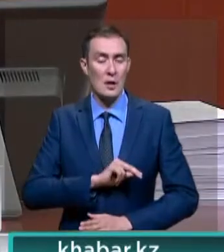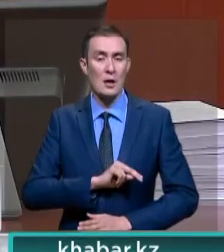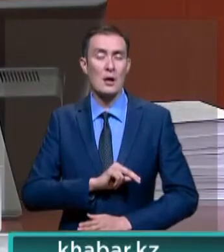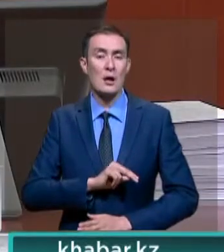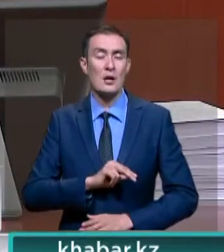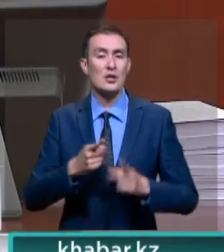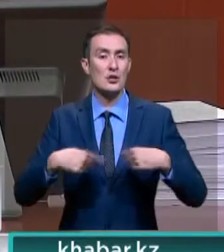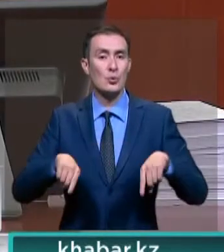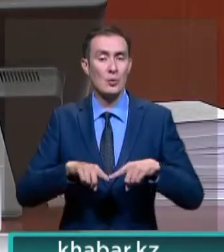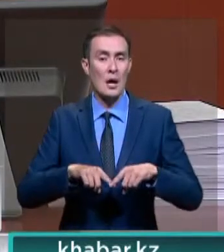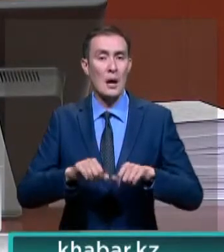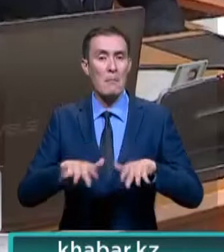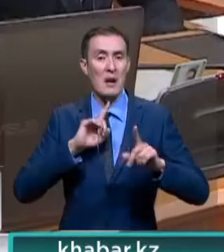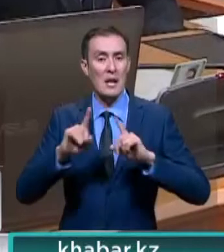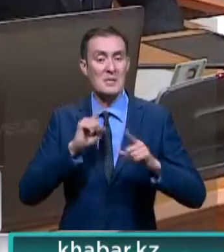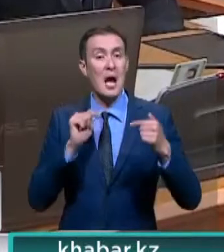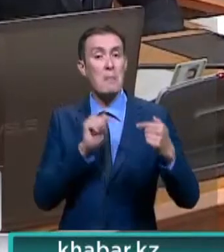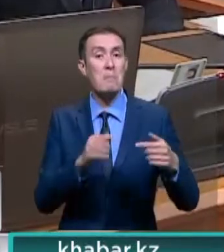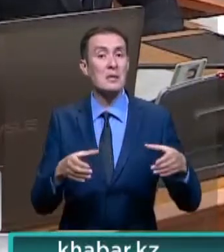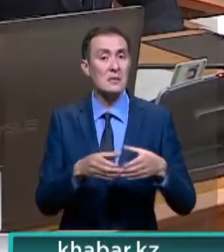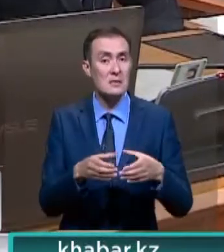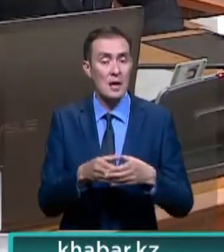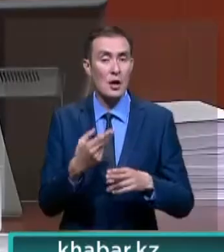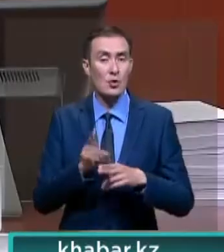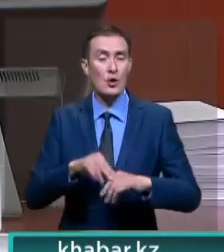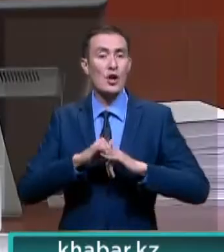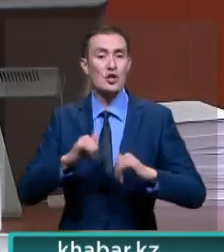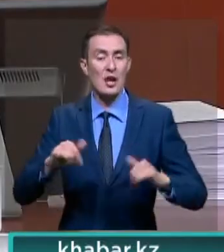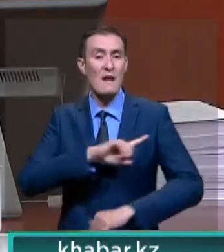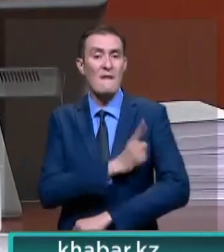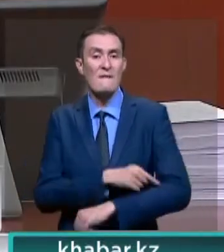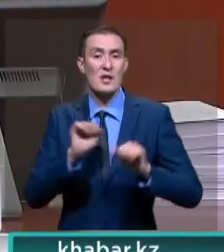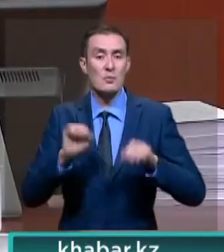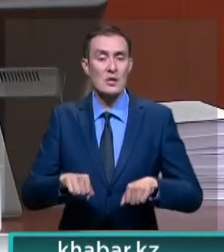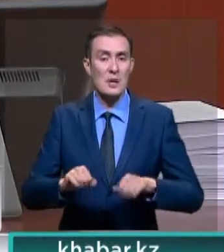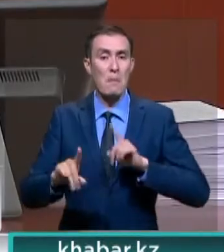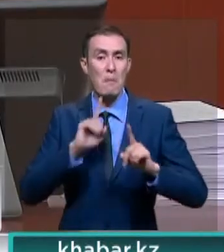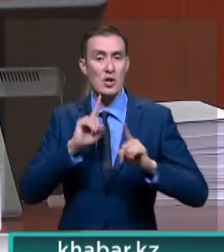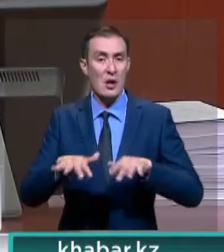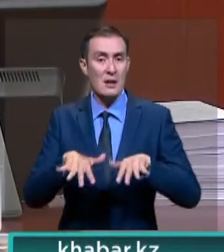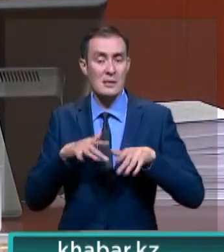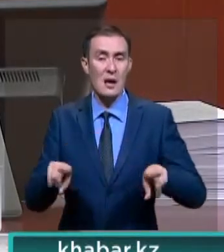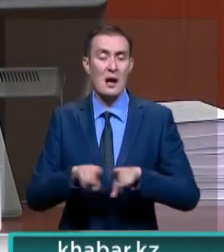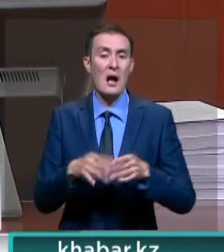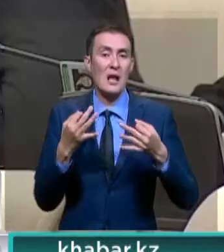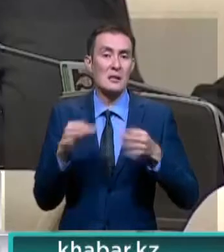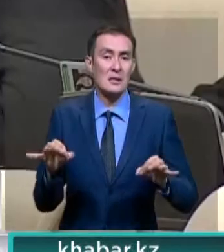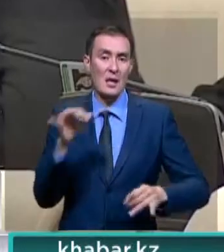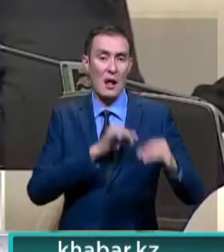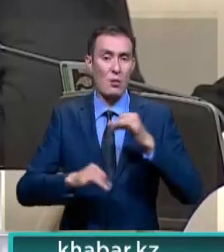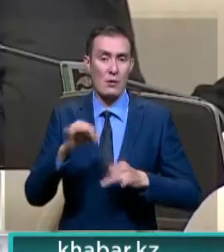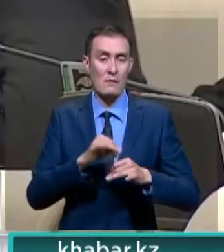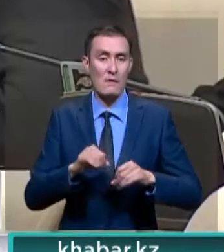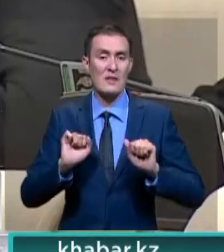практике институт парламентской оппозиции, который расширяет возможности Мажилиса как открытой диалоговой